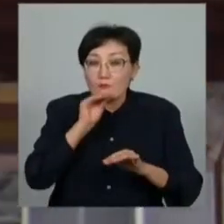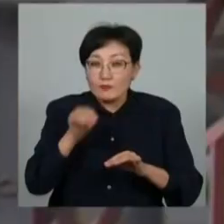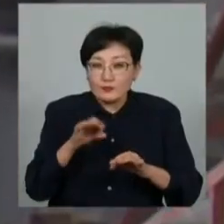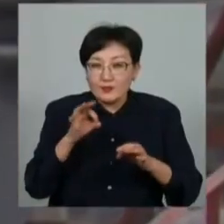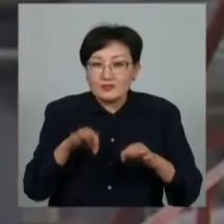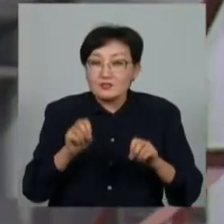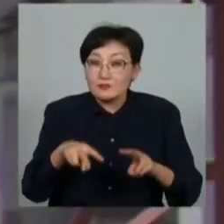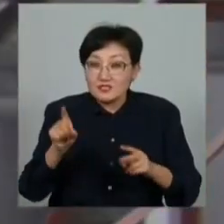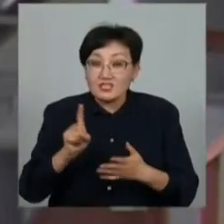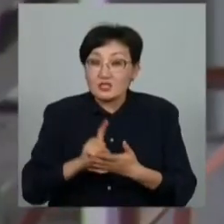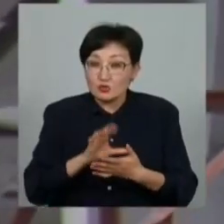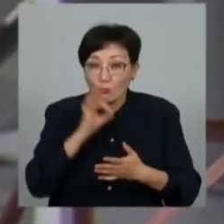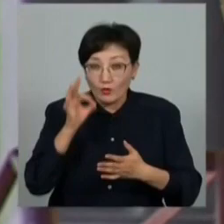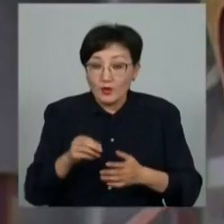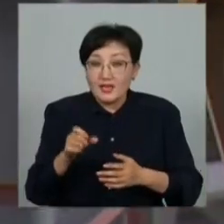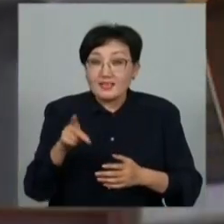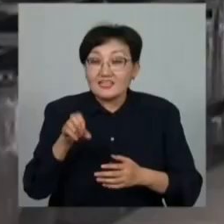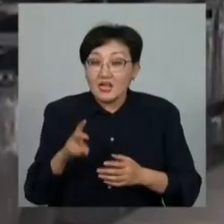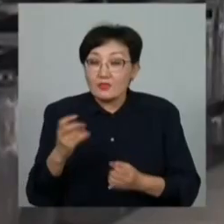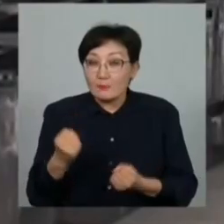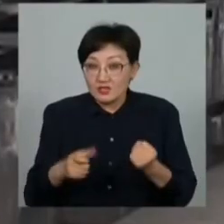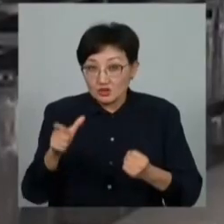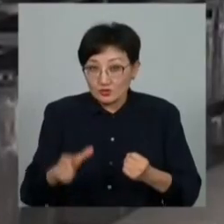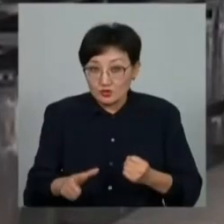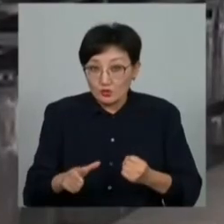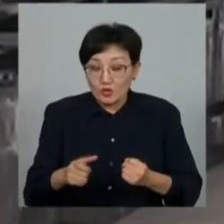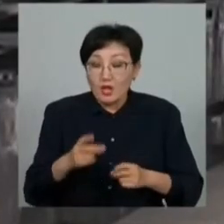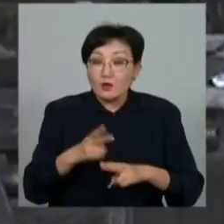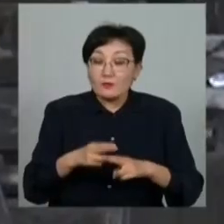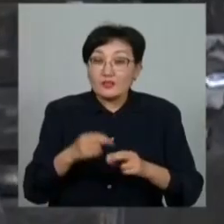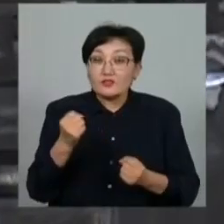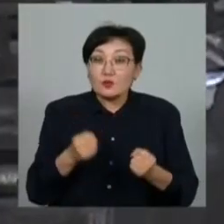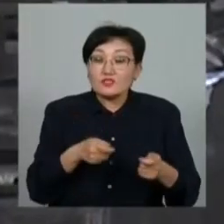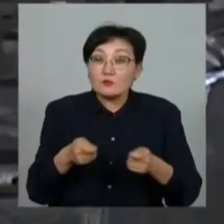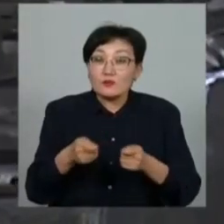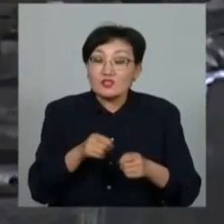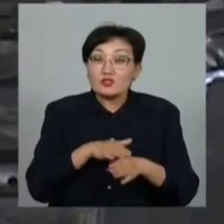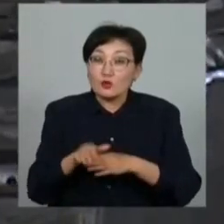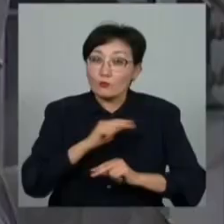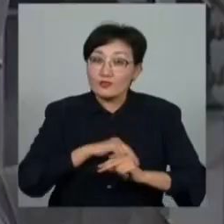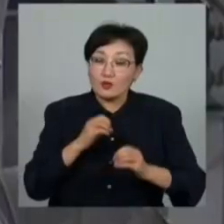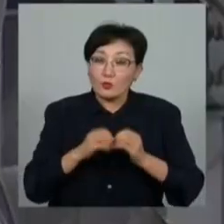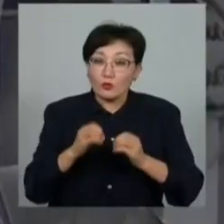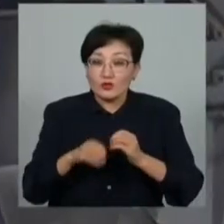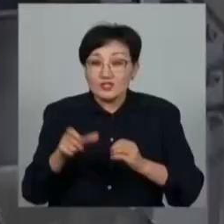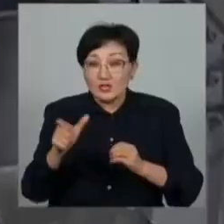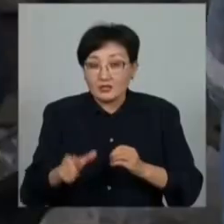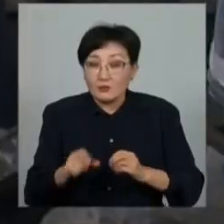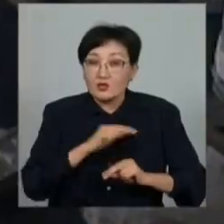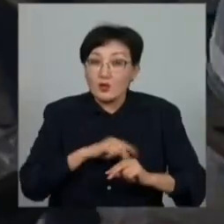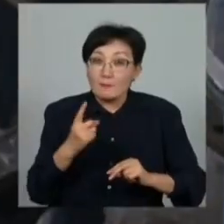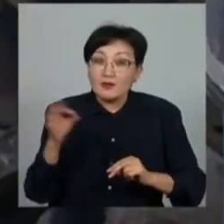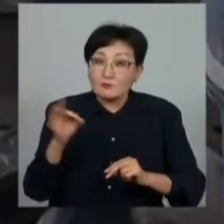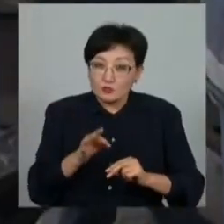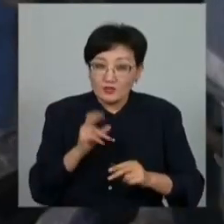маманы бола білу дейді тәжірибелі кран машинисі. Сол кезде ғана темір көлікте отырып атқарған ісіңіз он шақты адам істейтін тірлікті бір